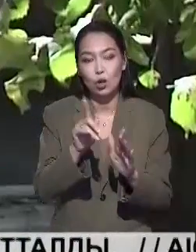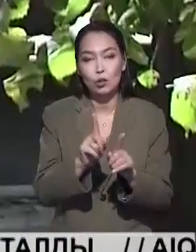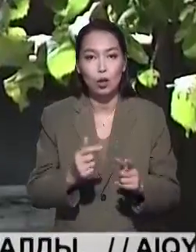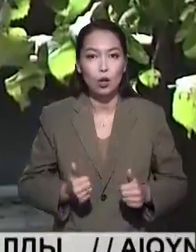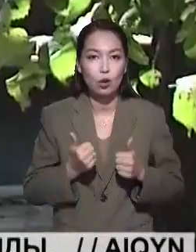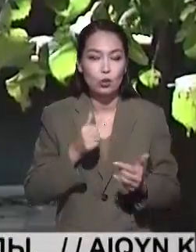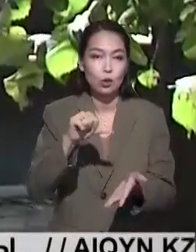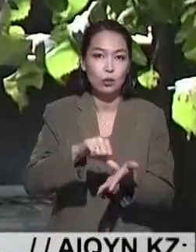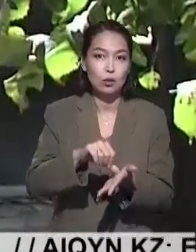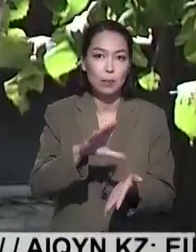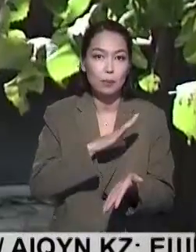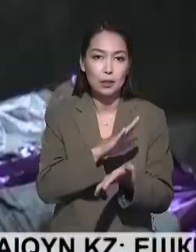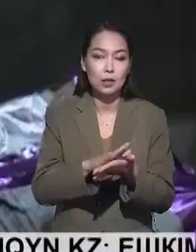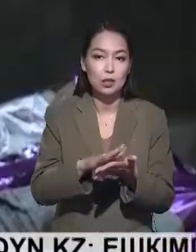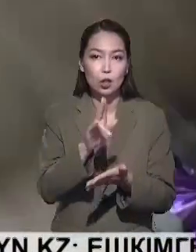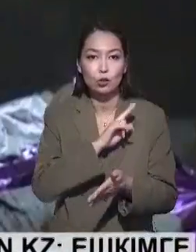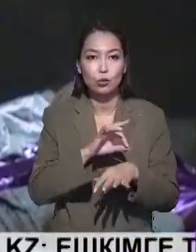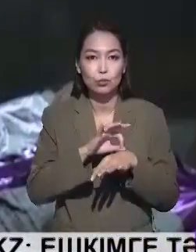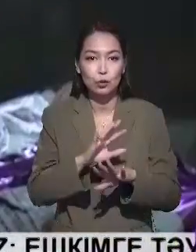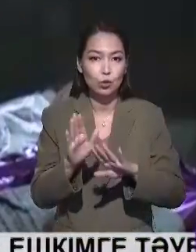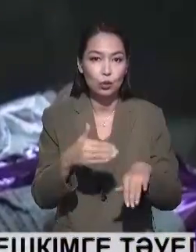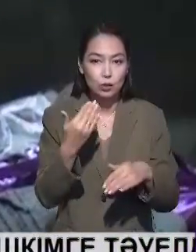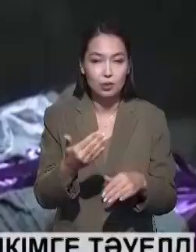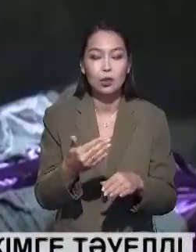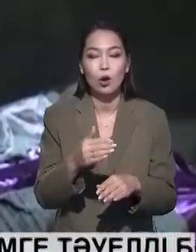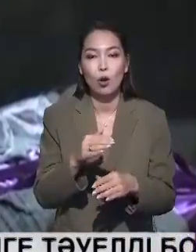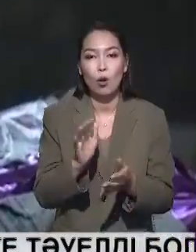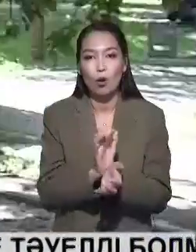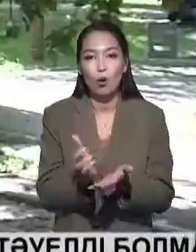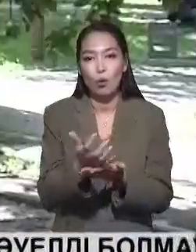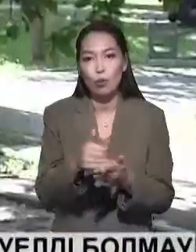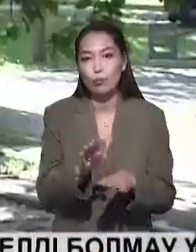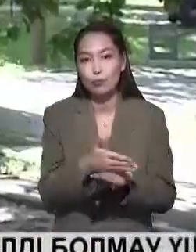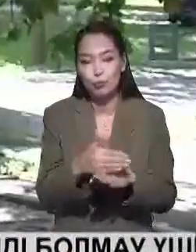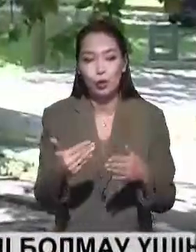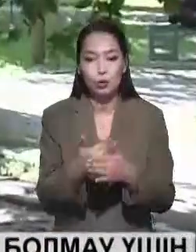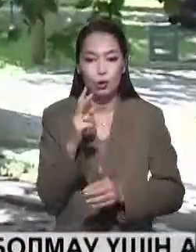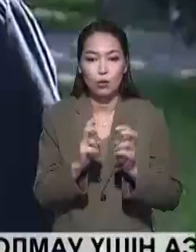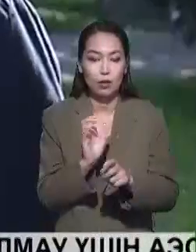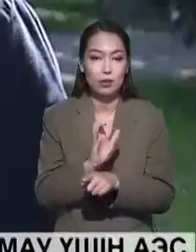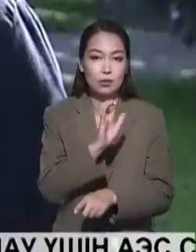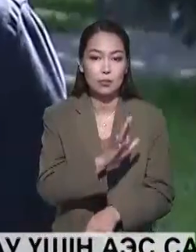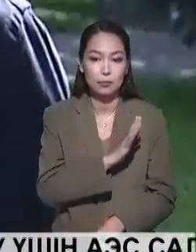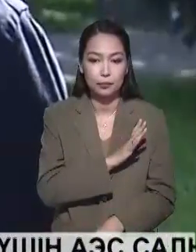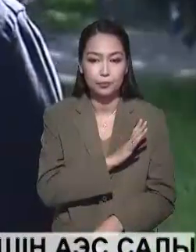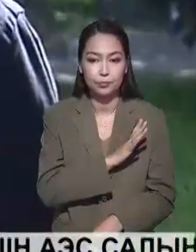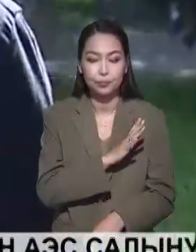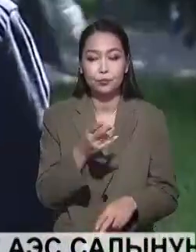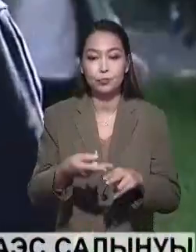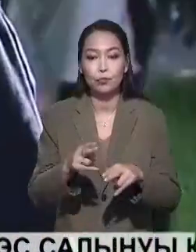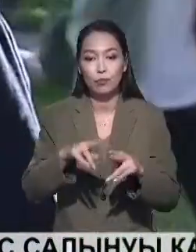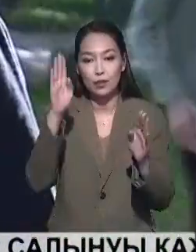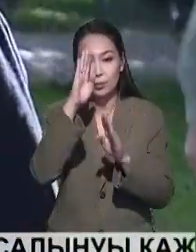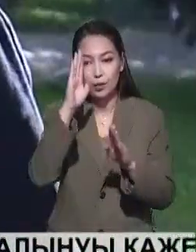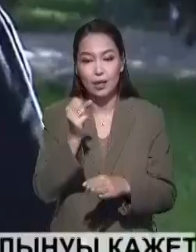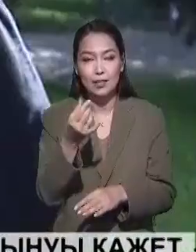өз үлестерін қосты. Сондай-ақ тазалық жұмыстарынан соң қоқыстар сұрыпталып, қайта өңдеуге жіберілді. Енді бұл экологиялық